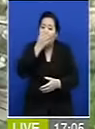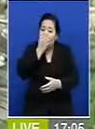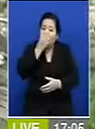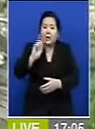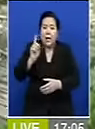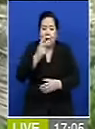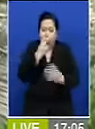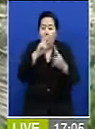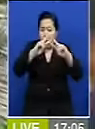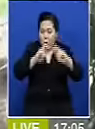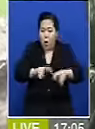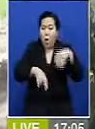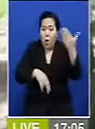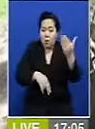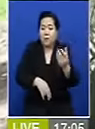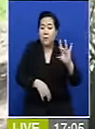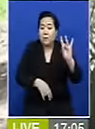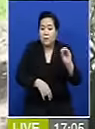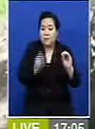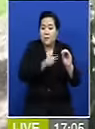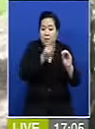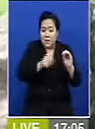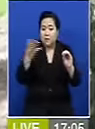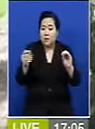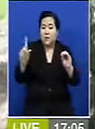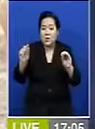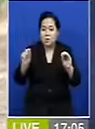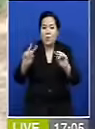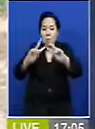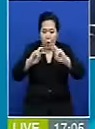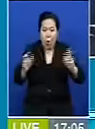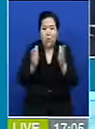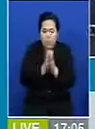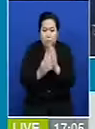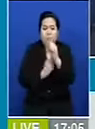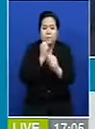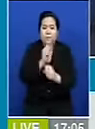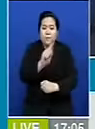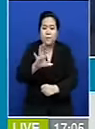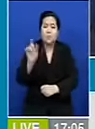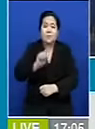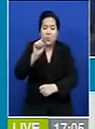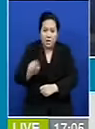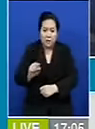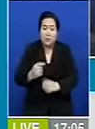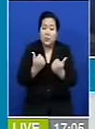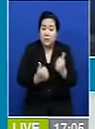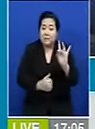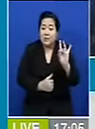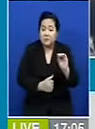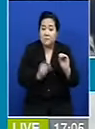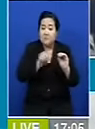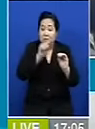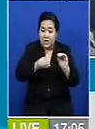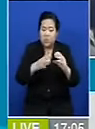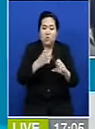20% เพื่อที่จะฟังความเห็นจากผู้เชี่ยวชาญซึ่งผลที่ระบุออกมานะครับก็พุ่งไปที่ตัวพ่อ